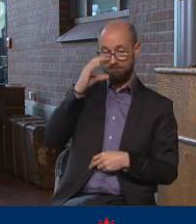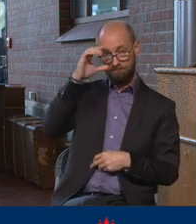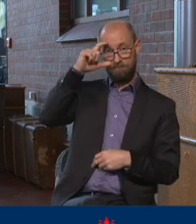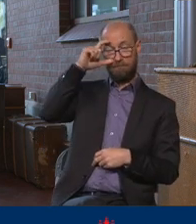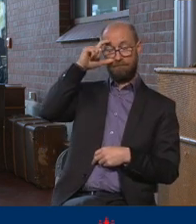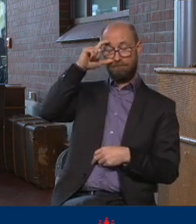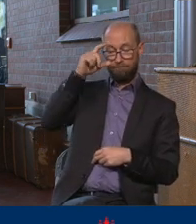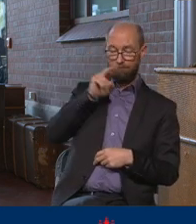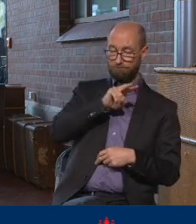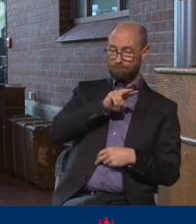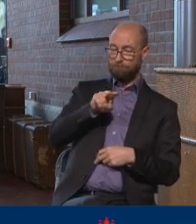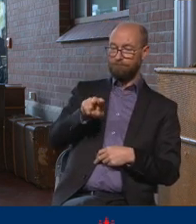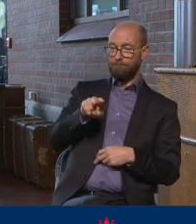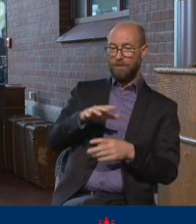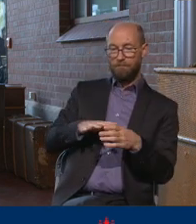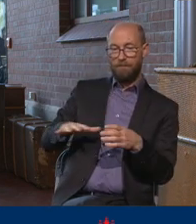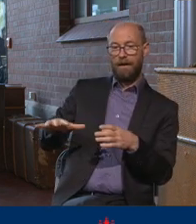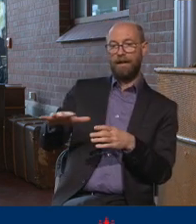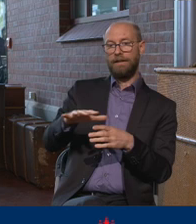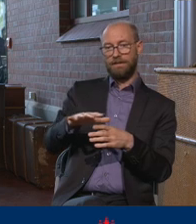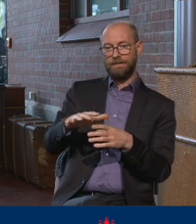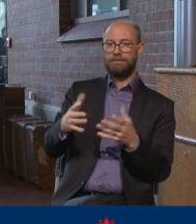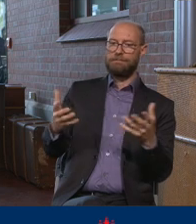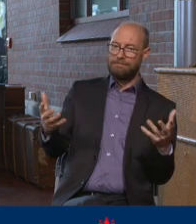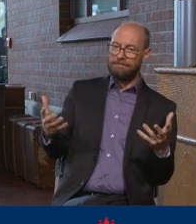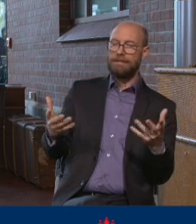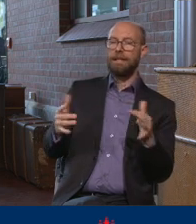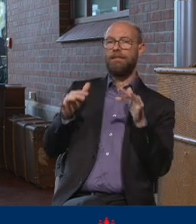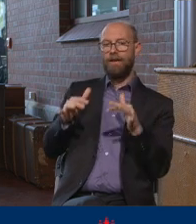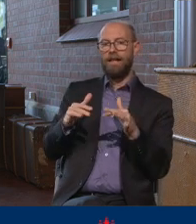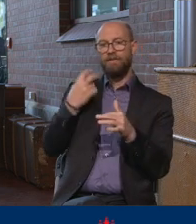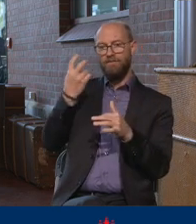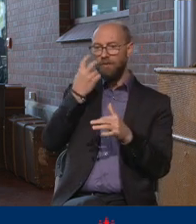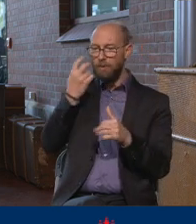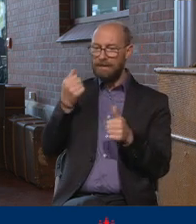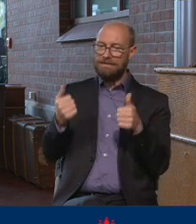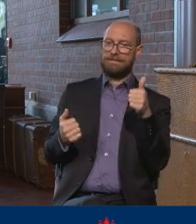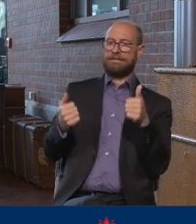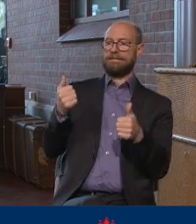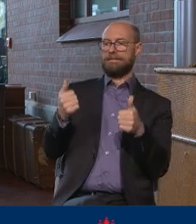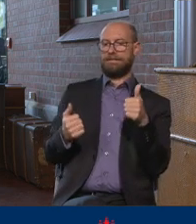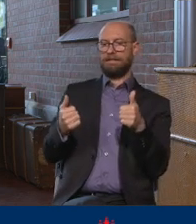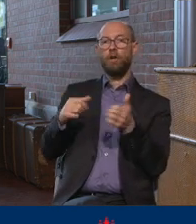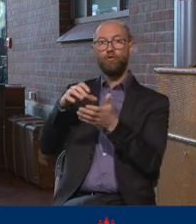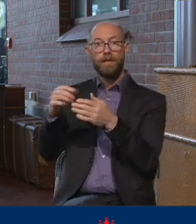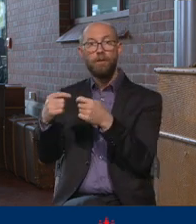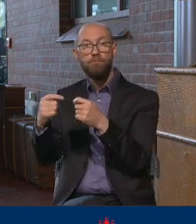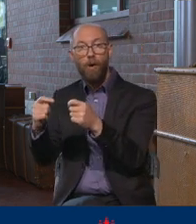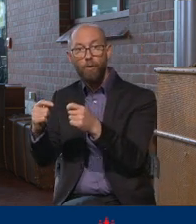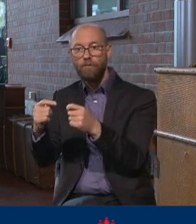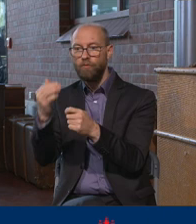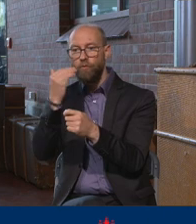finde mit einem best practice fall zu tun weil wir den versuch unternehmen gemeinsamen städtebau also wohn gewerbe